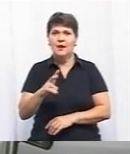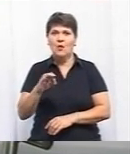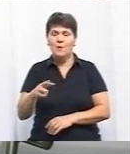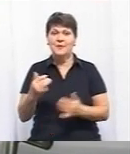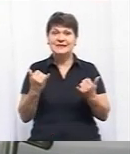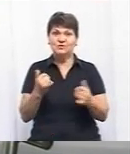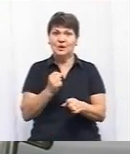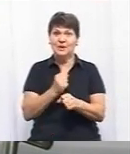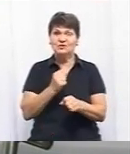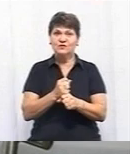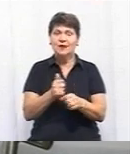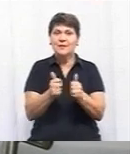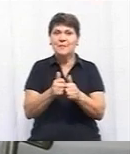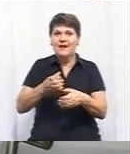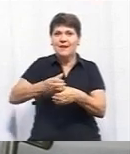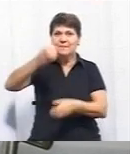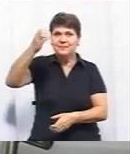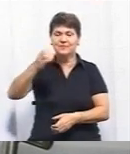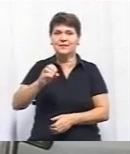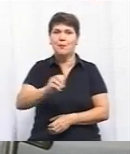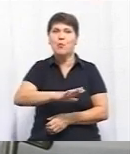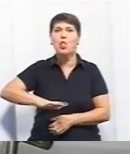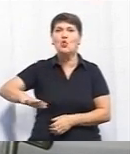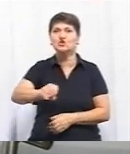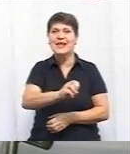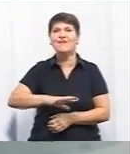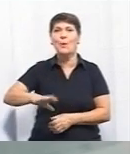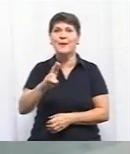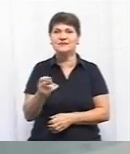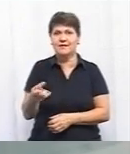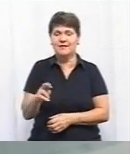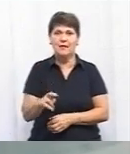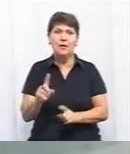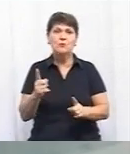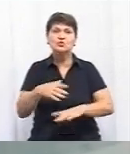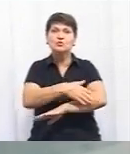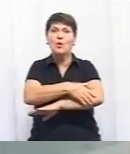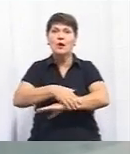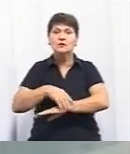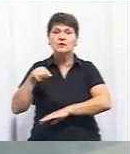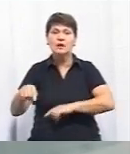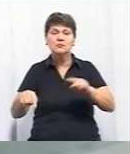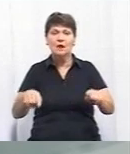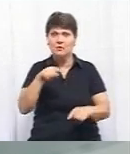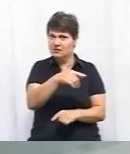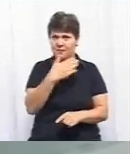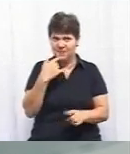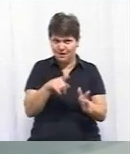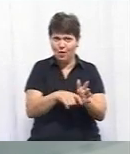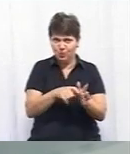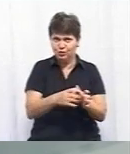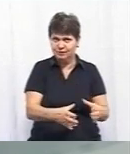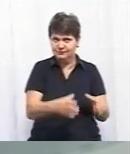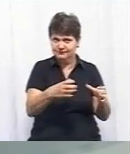на площі Європейській. Чому ці адреси, ці вулиці? Там немає урн для сортування сміття? Є,